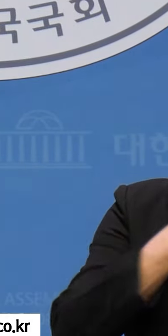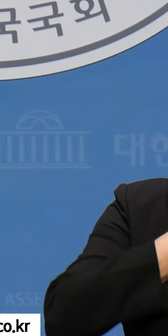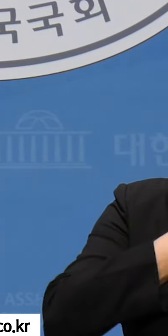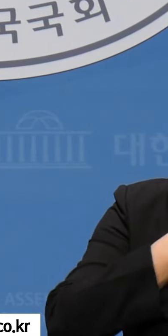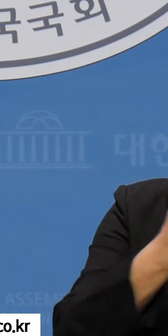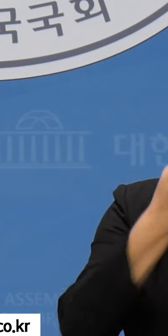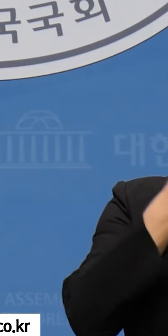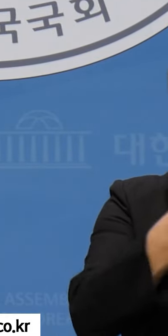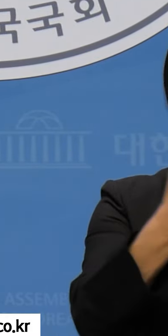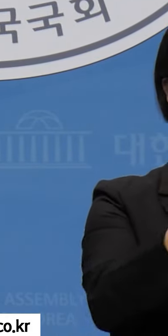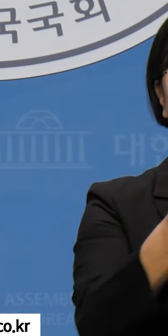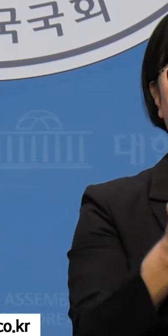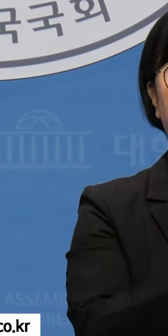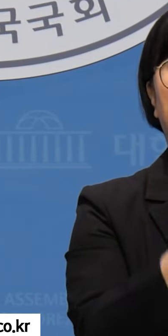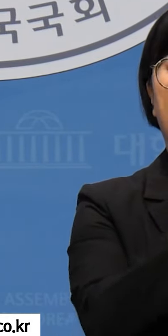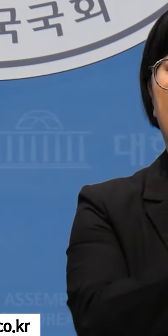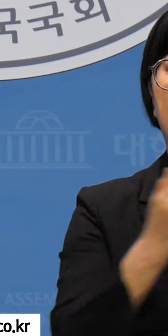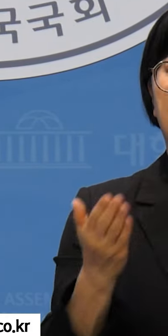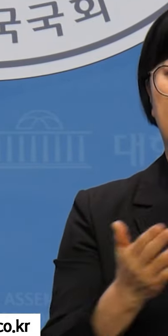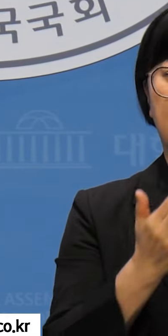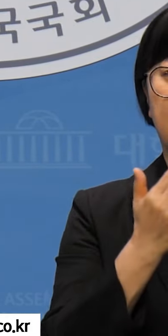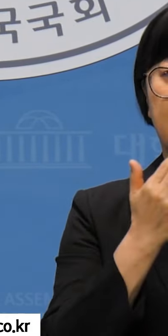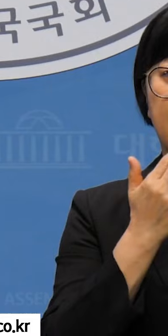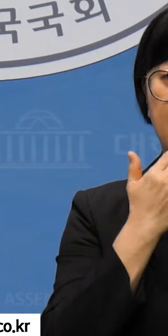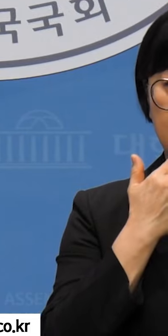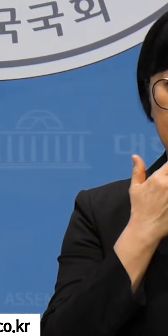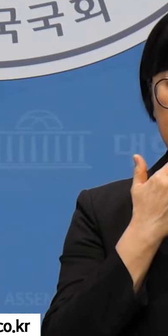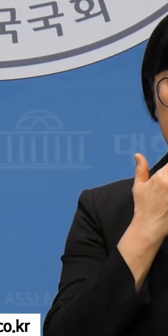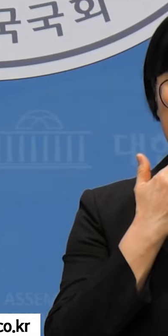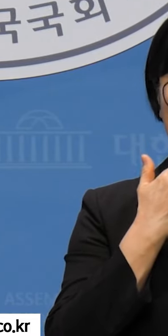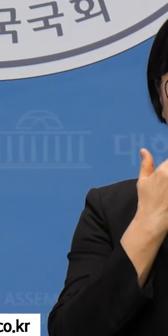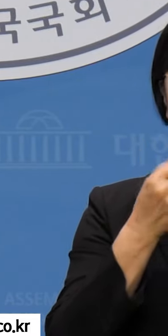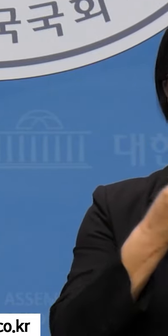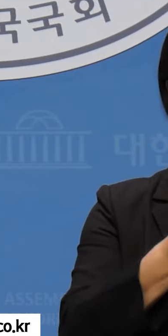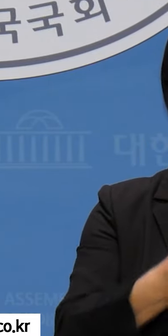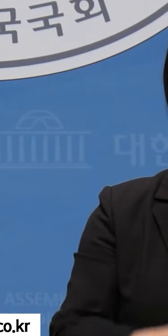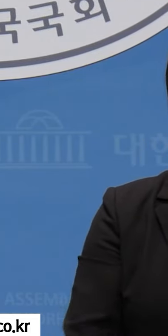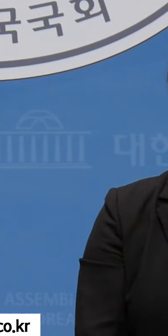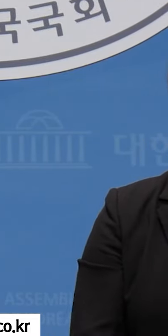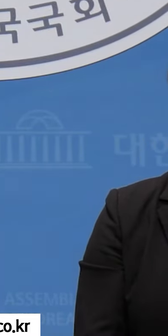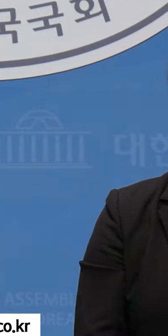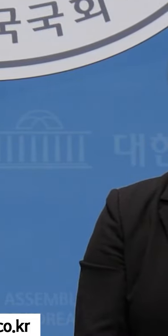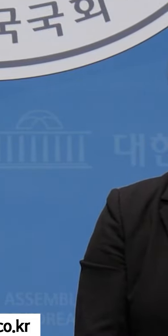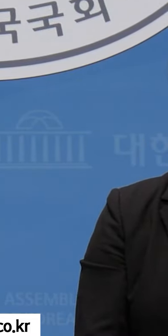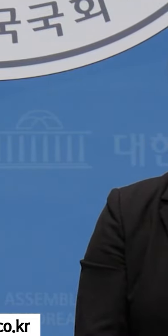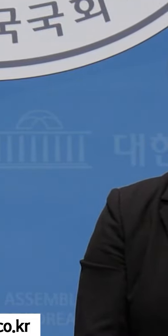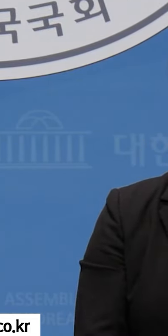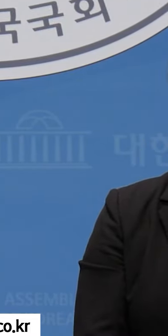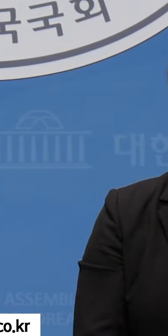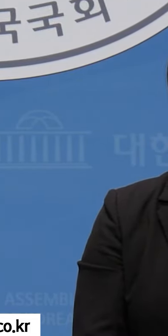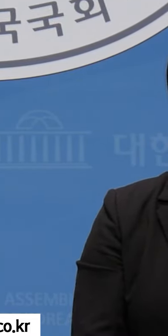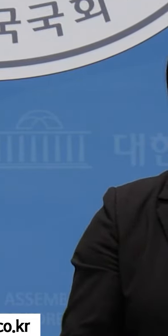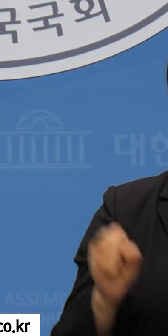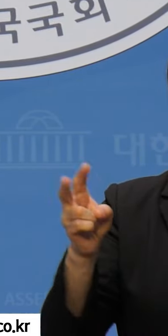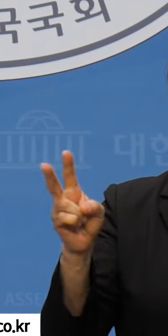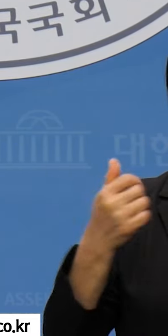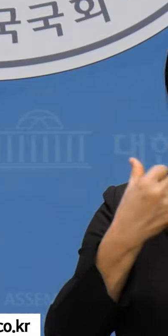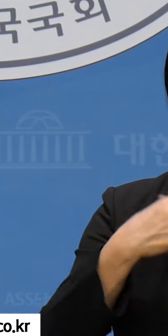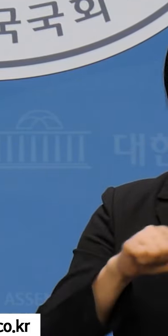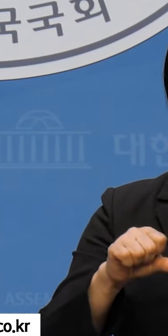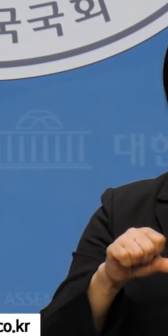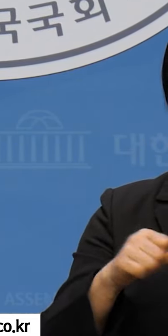제가 민주당에서 할 수 있는 일이 없다고 판단합니다. 거대 양당이